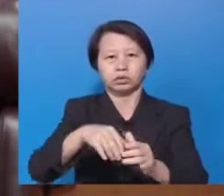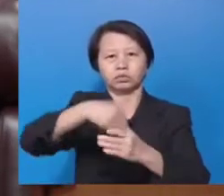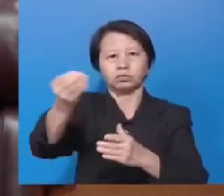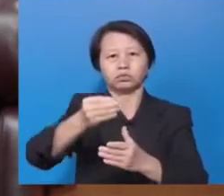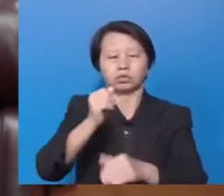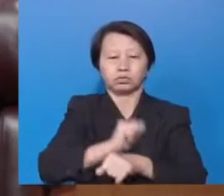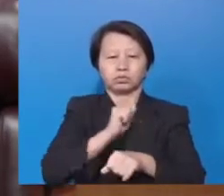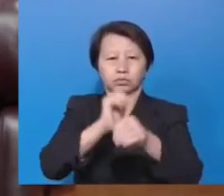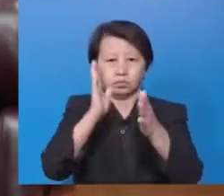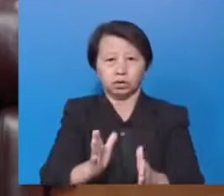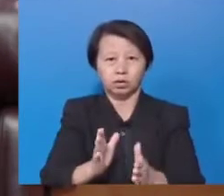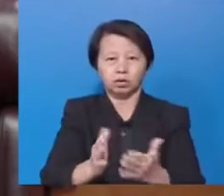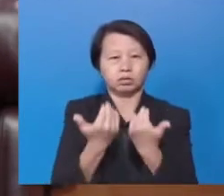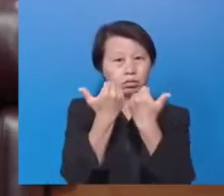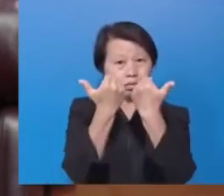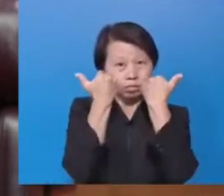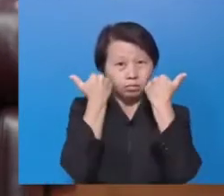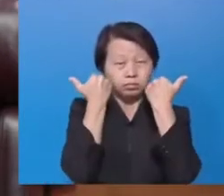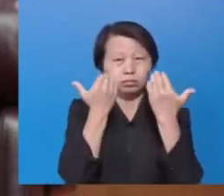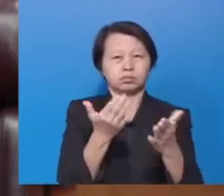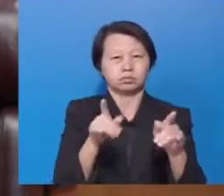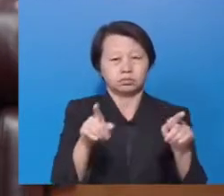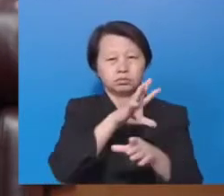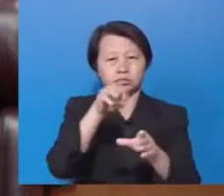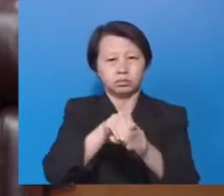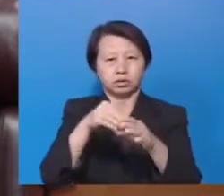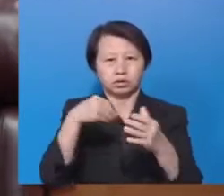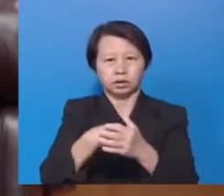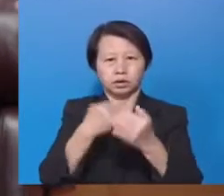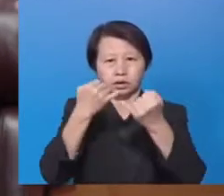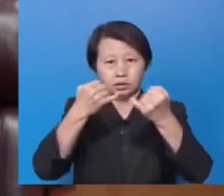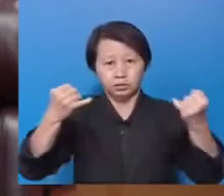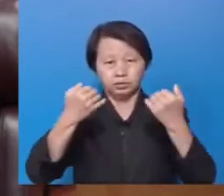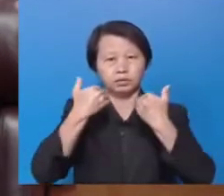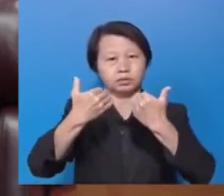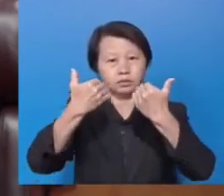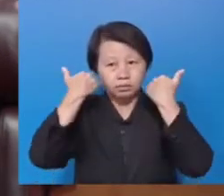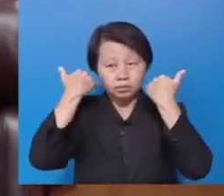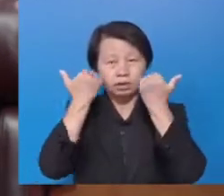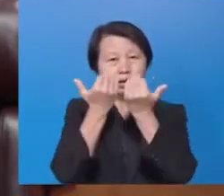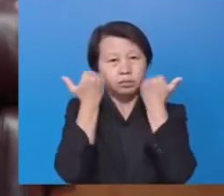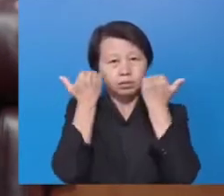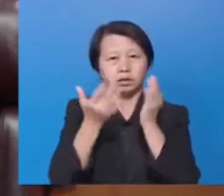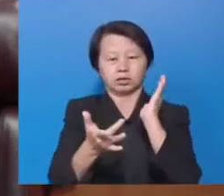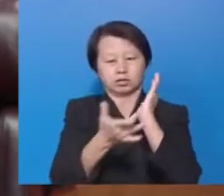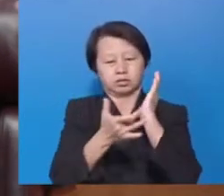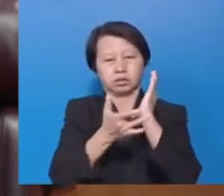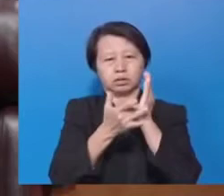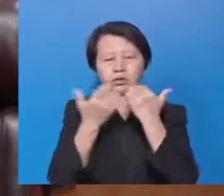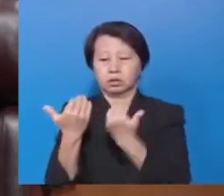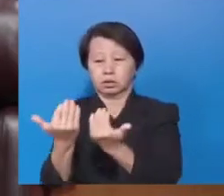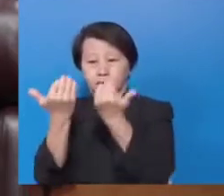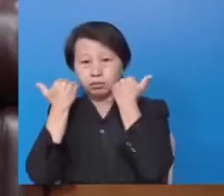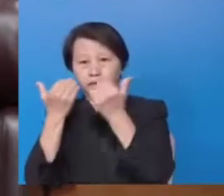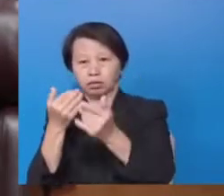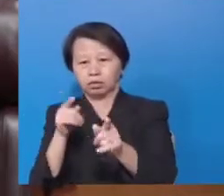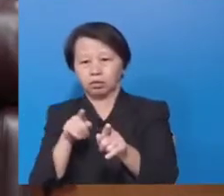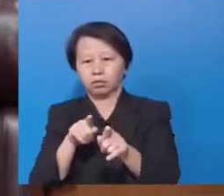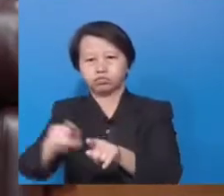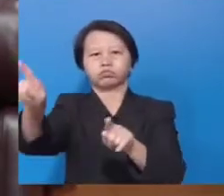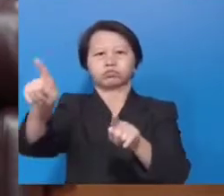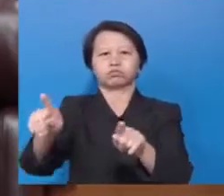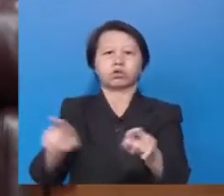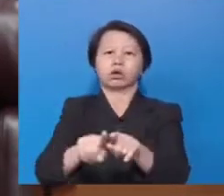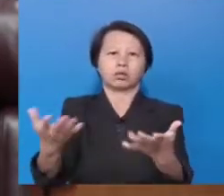seterusnya mengurangkan buruk yaitu pengangguran struktur juga termasuk dalam jenis-jenis pengangguran pengangguran teknologi pengangguran geseran